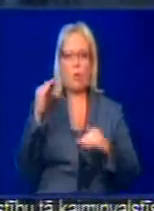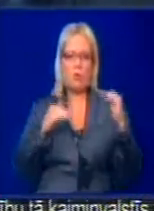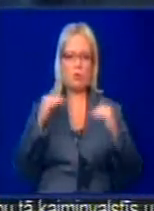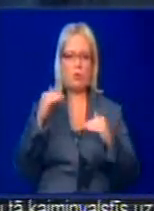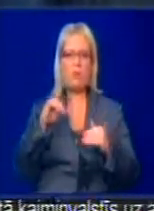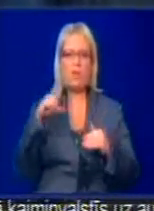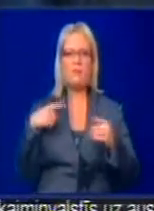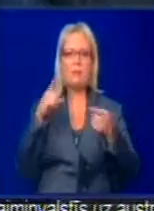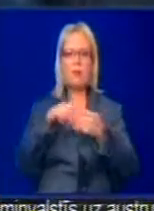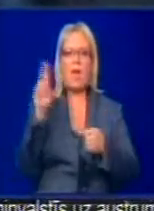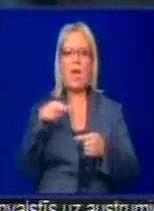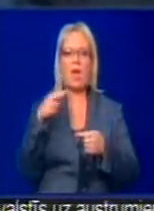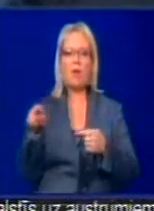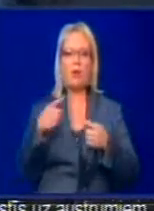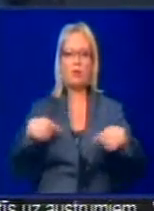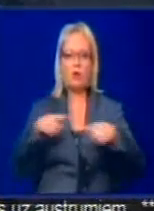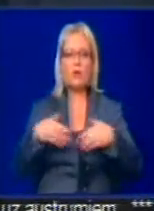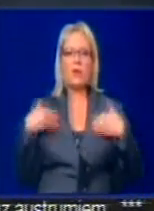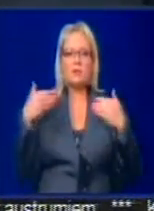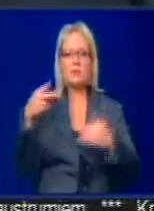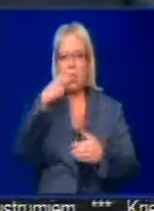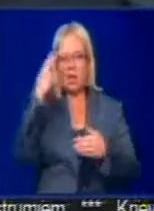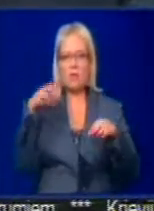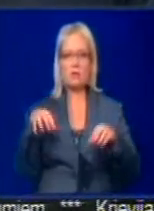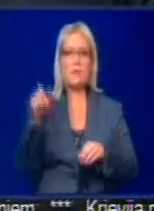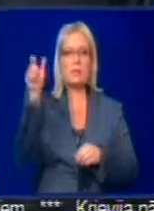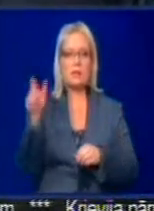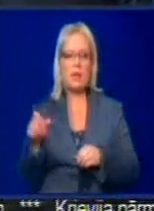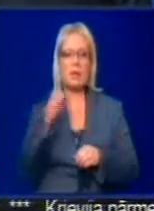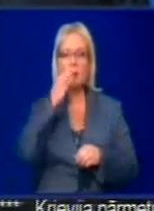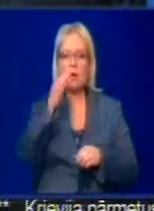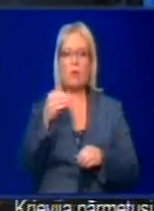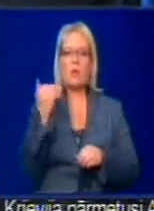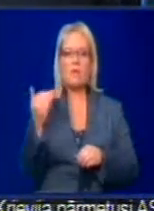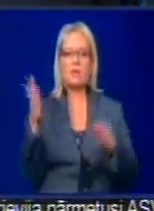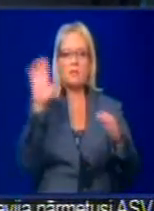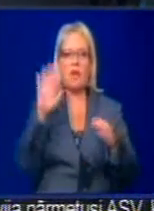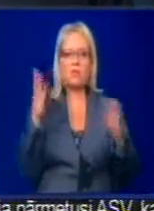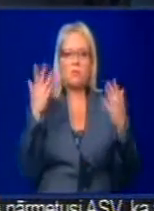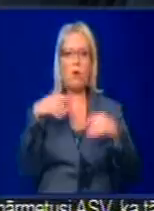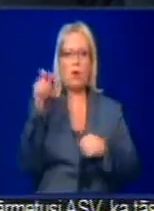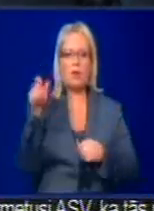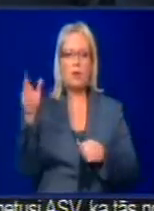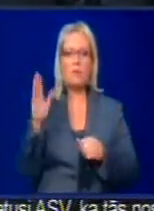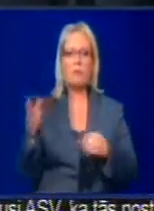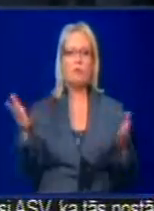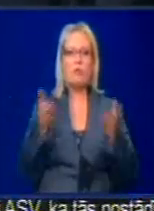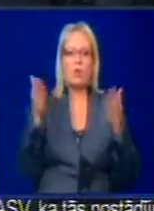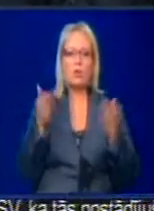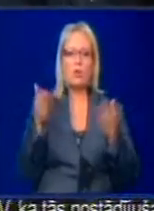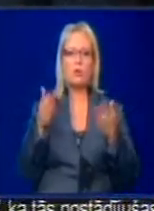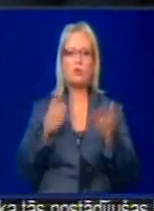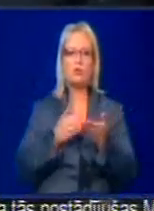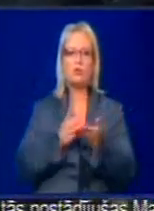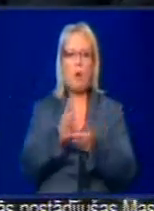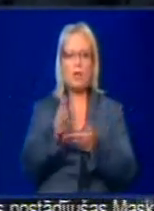pievienošanos Eirozonā īpaši sveica Lietuvas prezidenta Daļa Grybauskaite, sakot, ka viņas valsts politiķiem šis būs mudinošs solis un